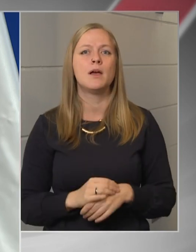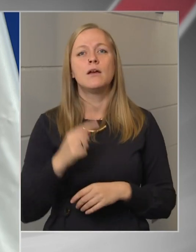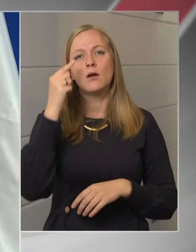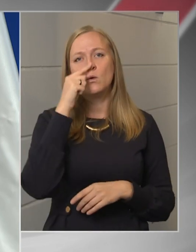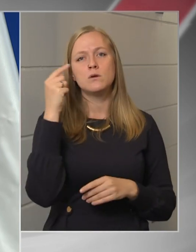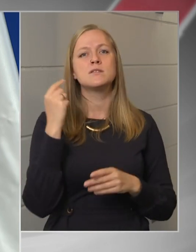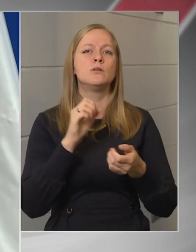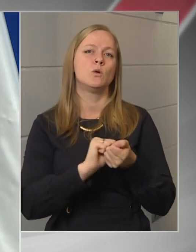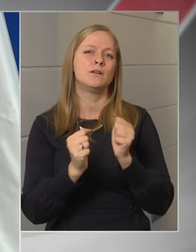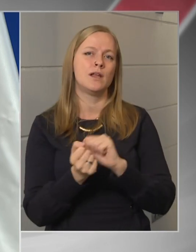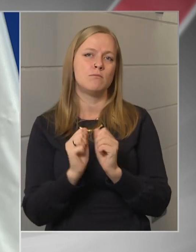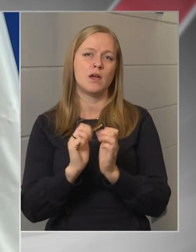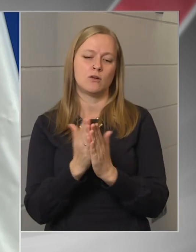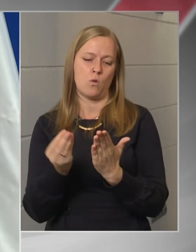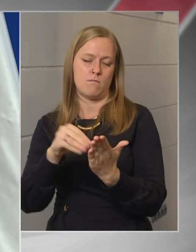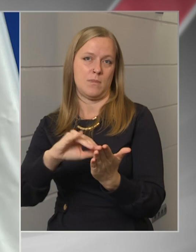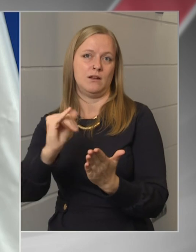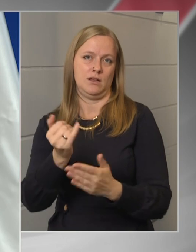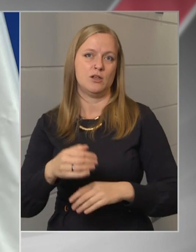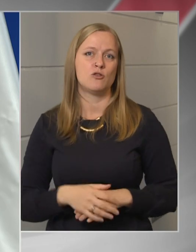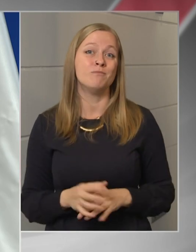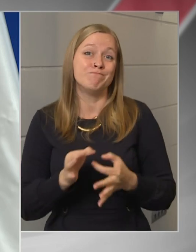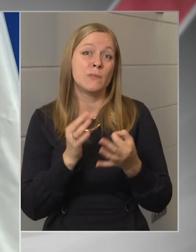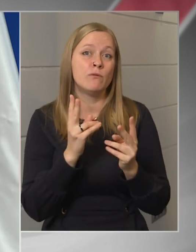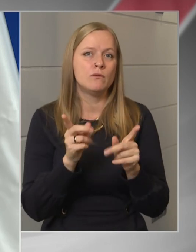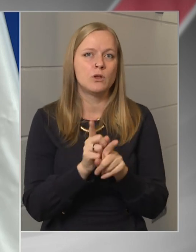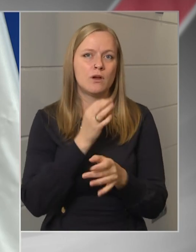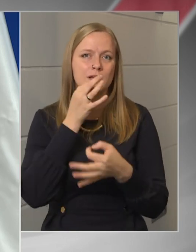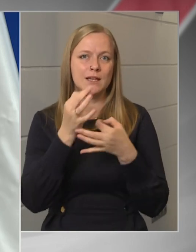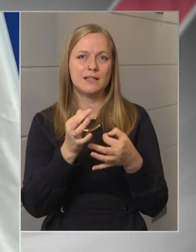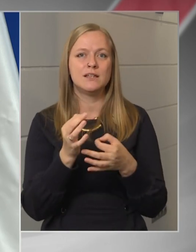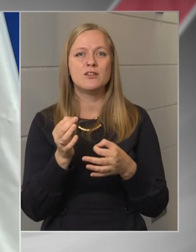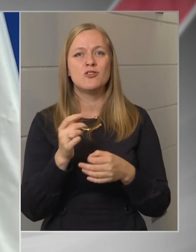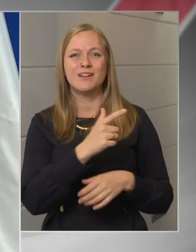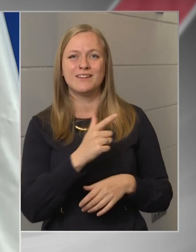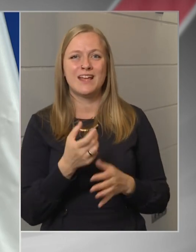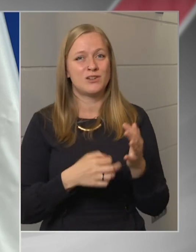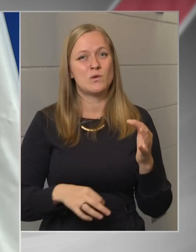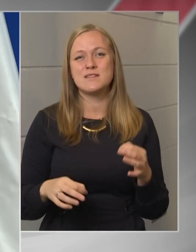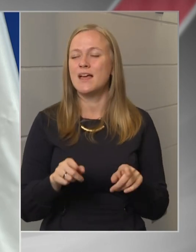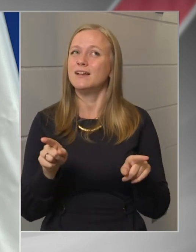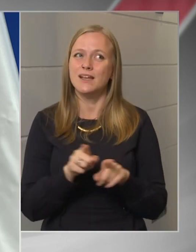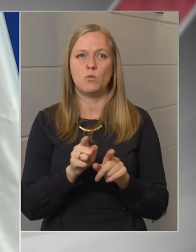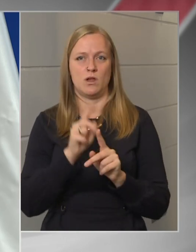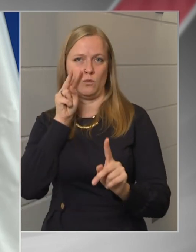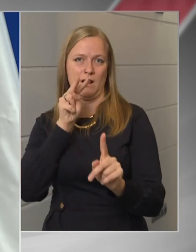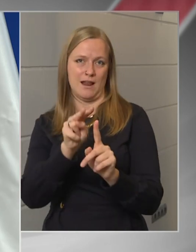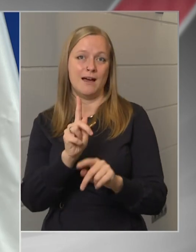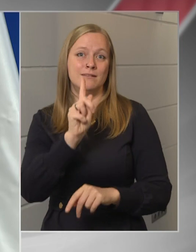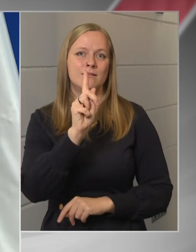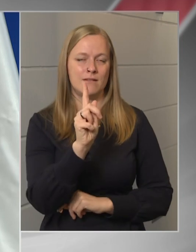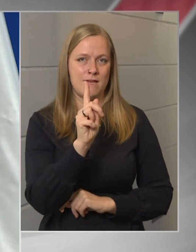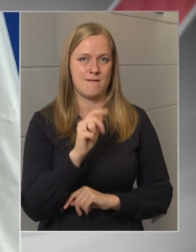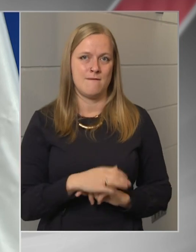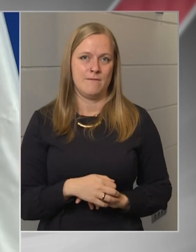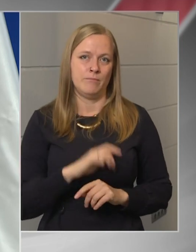történelmkönyvekben is, hiszen nyilván vannak olyan kérdések, amit két ország nem fog azonosan látni, de az, hogy